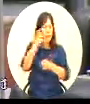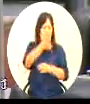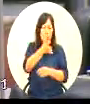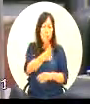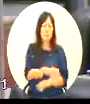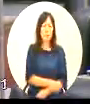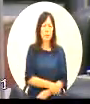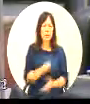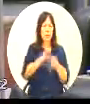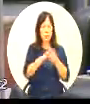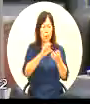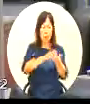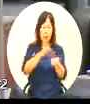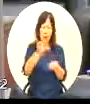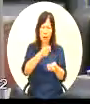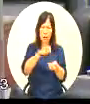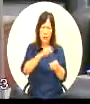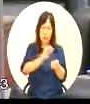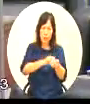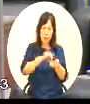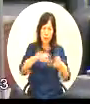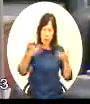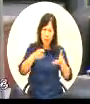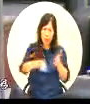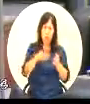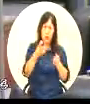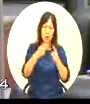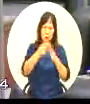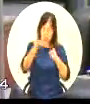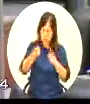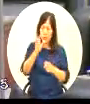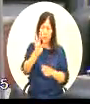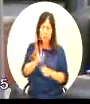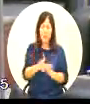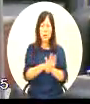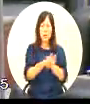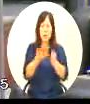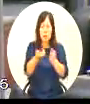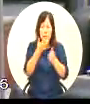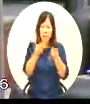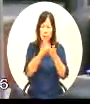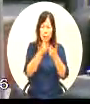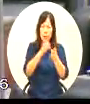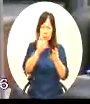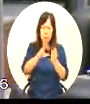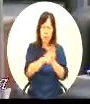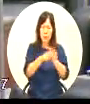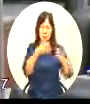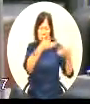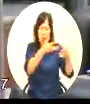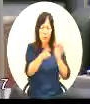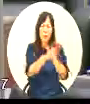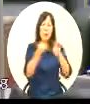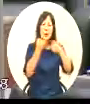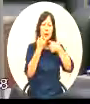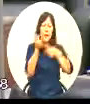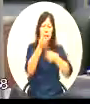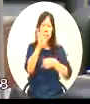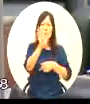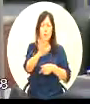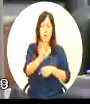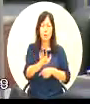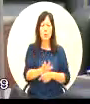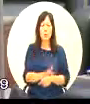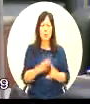关一些医疗上面的人权。其实在前两个会期里面，我甚至也咨询过当时的何启功局长，有